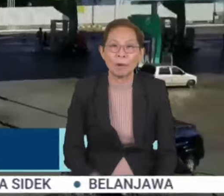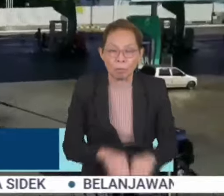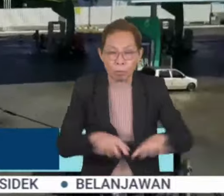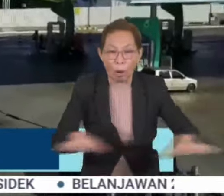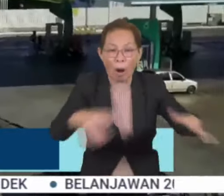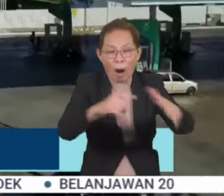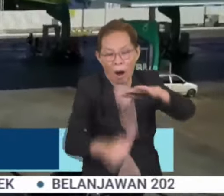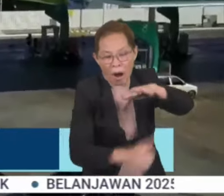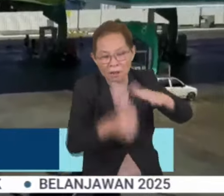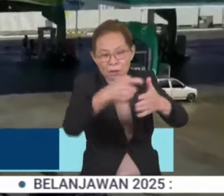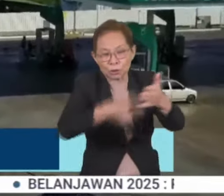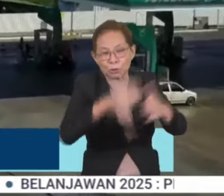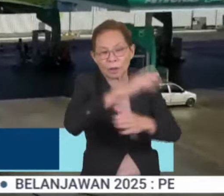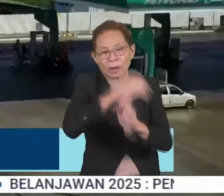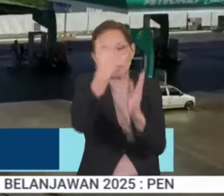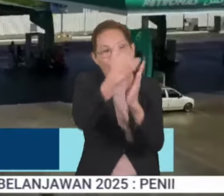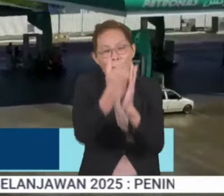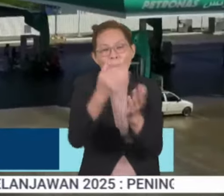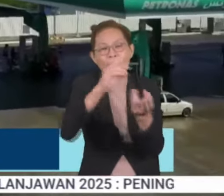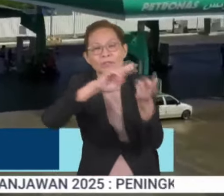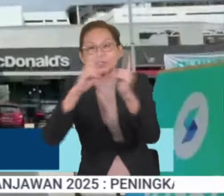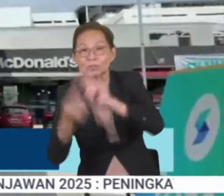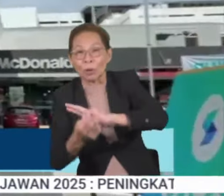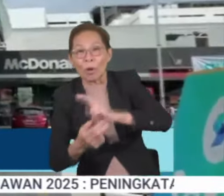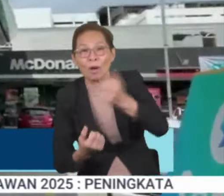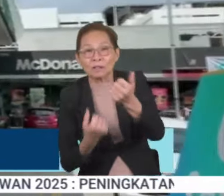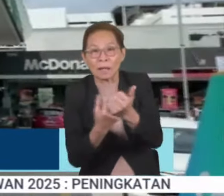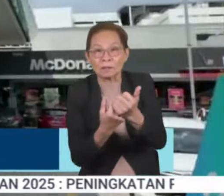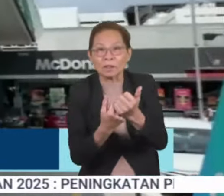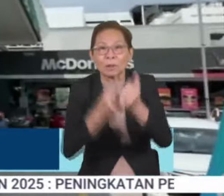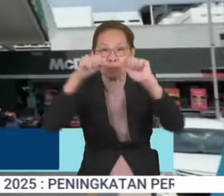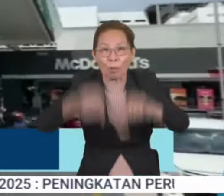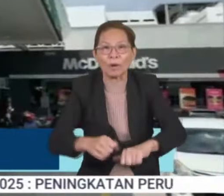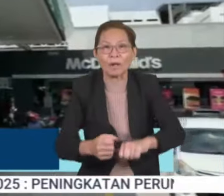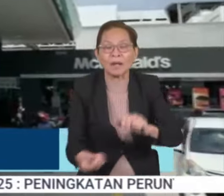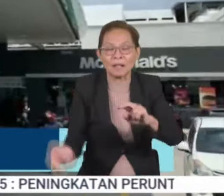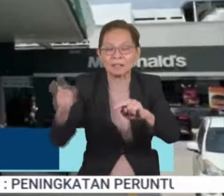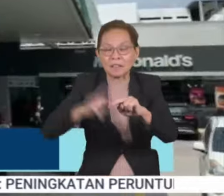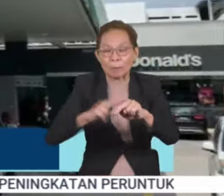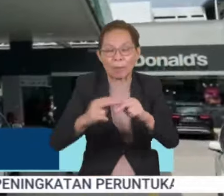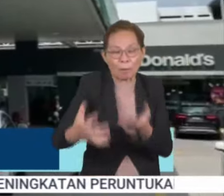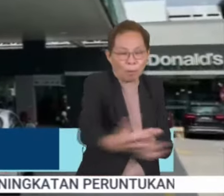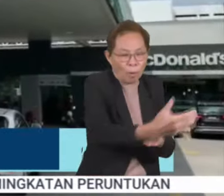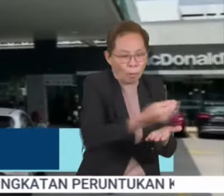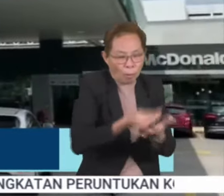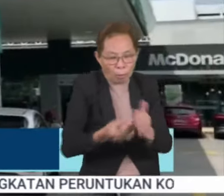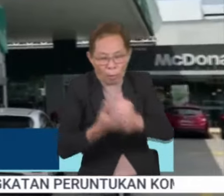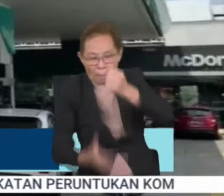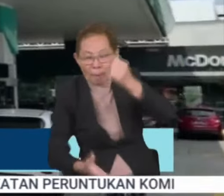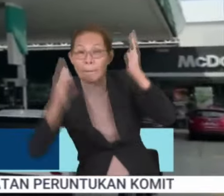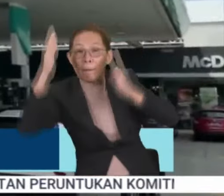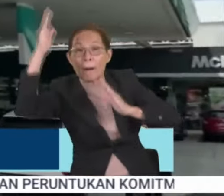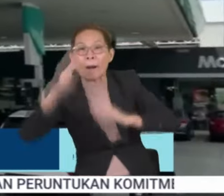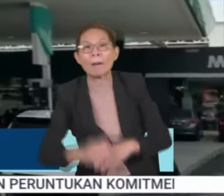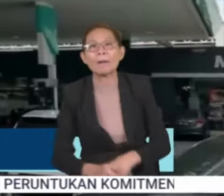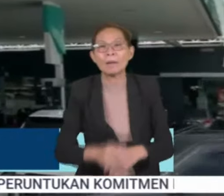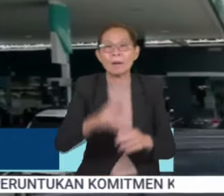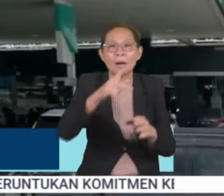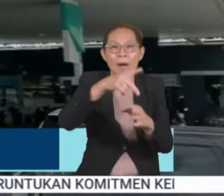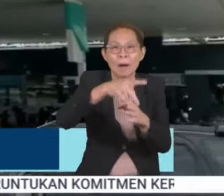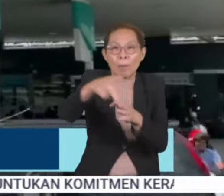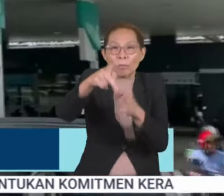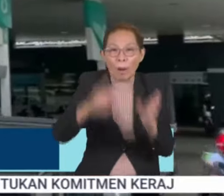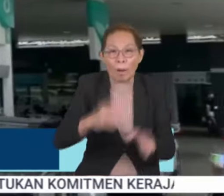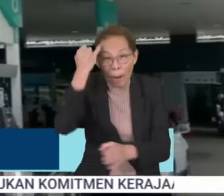Perluasan asas cukai serta langkah rasionalisasi subsidi berupaya tingkatkan pendapatan negara. Pensyarakanan Putra Business School, Profesor Madya Dr. Ida Mat